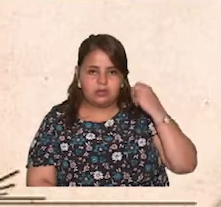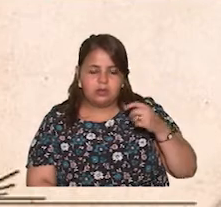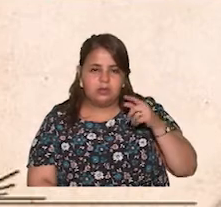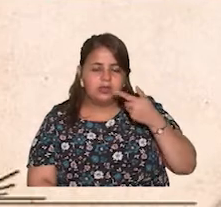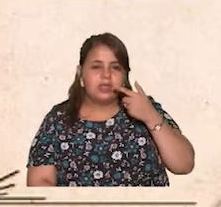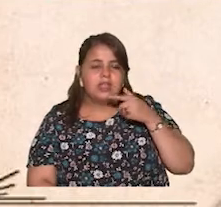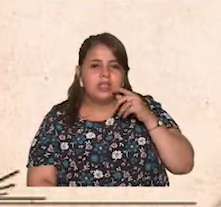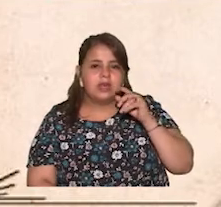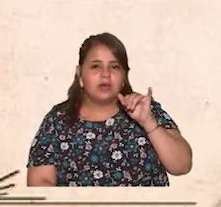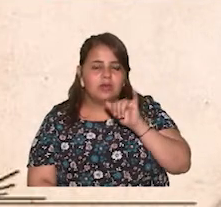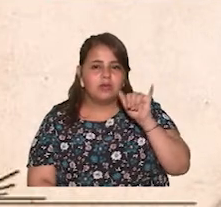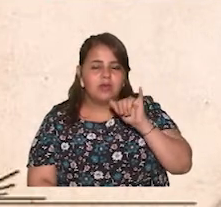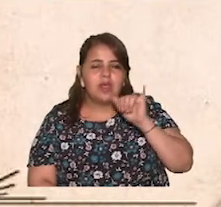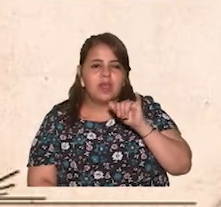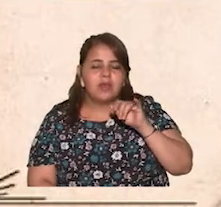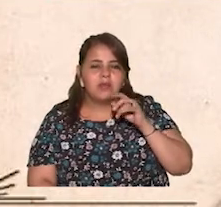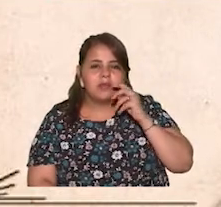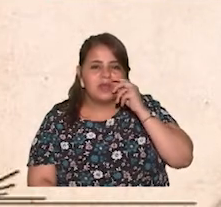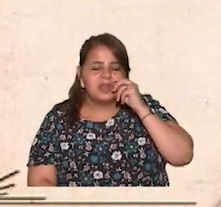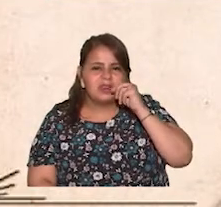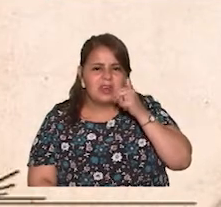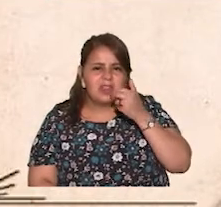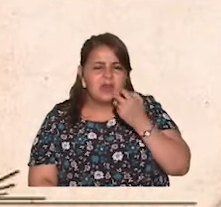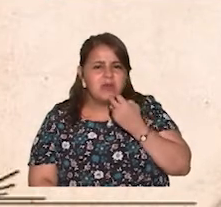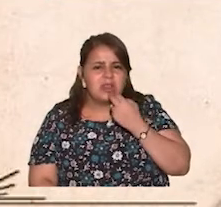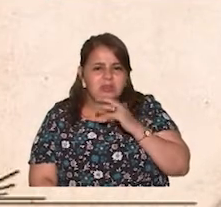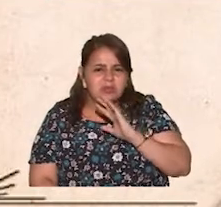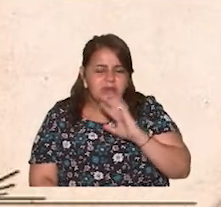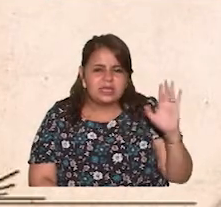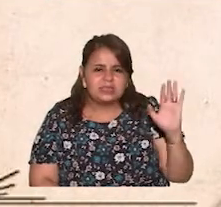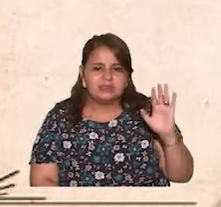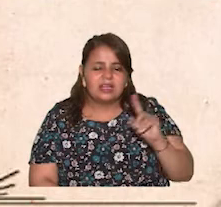كونوا رجالا طبعا مش المقصود بها يعني الذكورة، ولكن المقصود بها